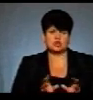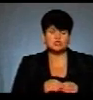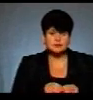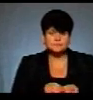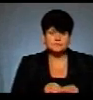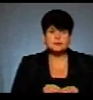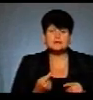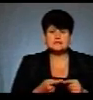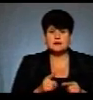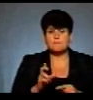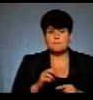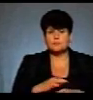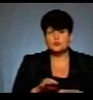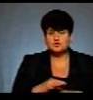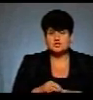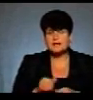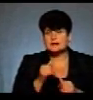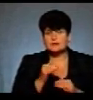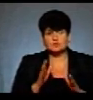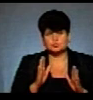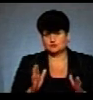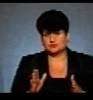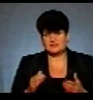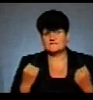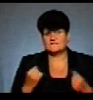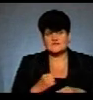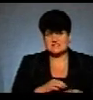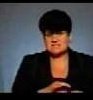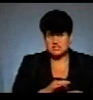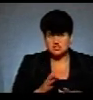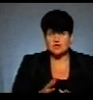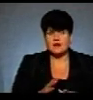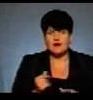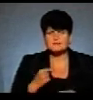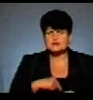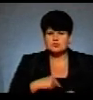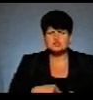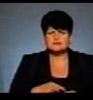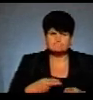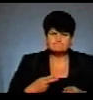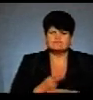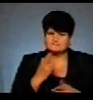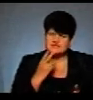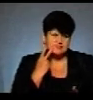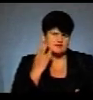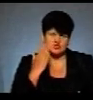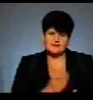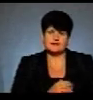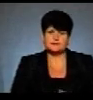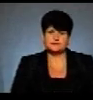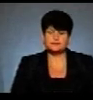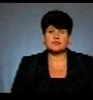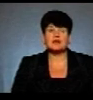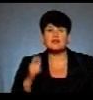булінгу шкода може не бути фізичною, але психологічна шкода завжди є. От який вік